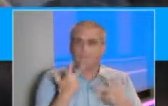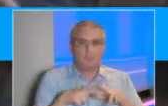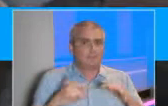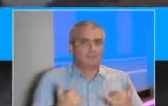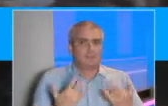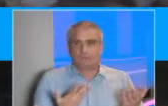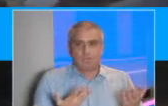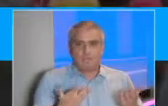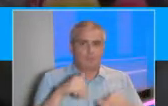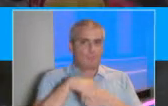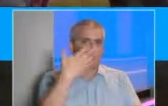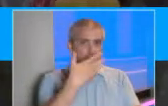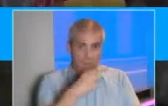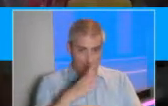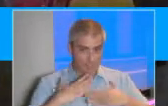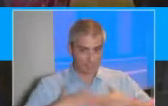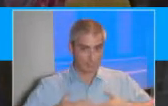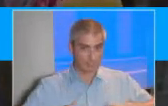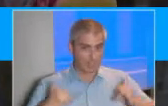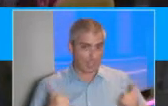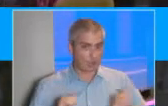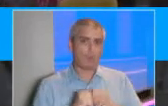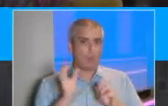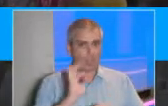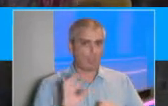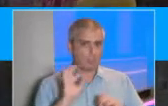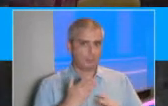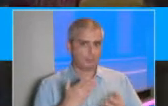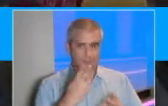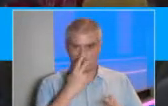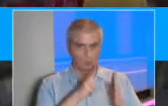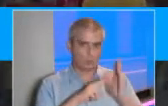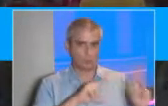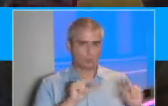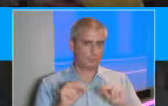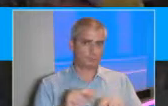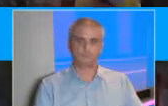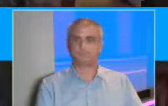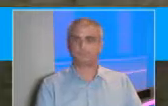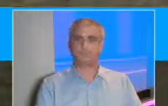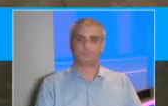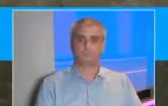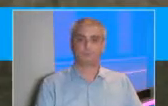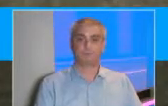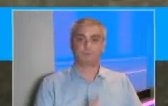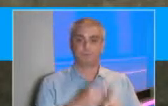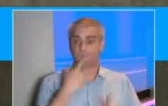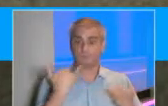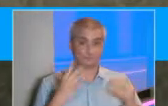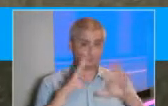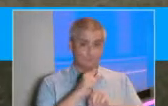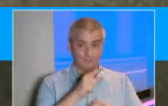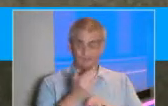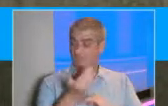המצב כרגע במדינה, זה נרגע היום, או שגם היום ראינו תמונות דומות כאלו? אז כמו שציינתי, הערב